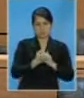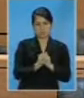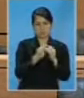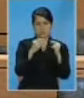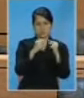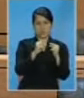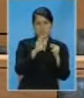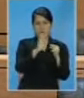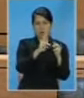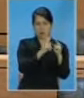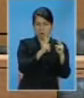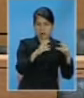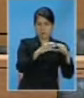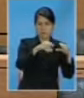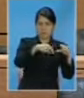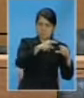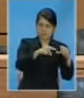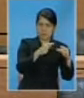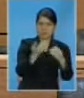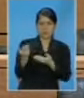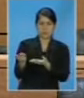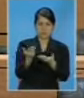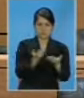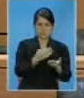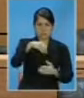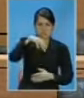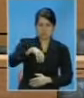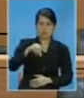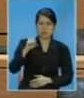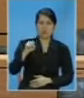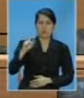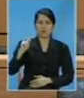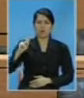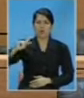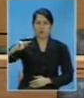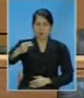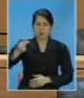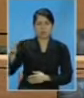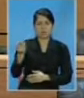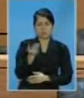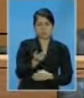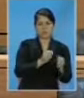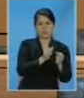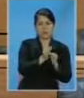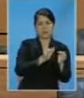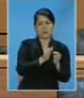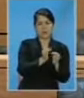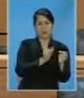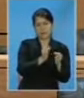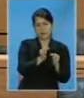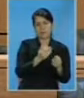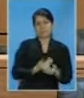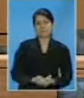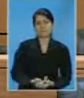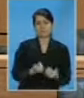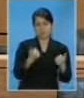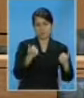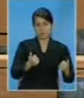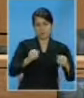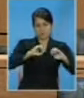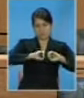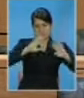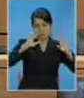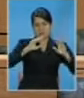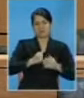การเองก็ได้เคยเรียกสำนักงานตรวจเงินแผ่นดินมาชี้แจงก่อต่อกรรมาธิการวันนี้เป็นที่ชัดเจนครับ